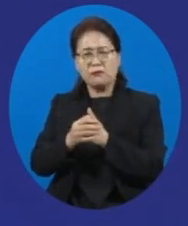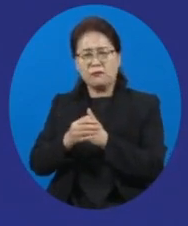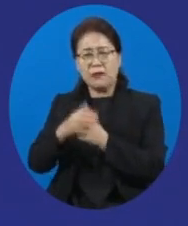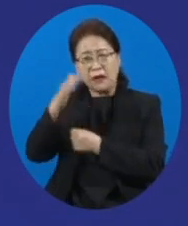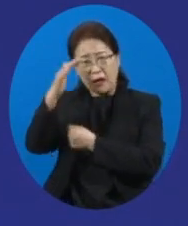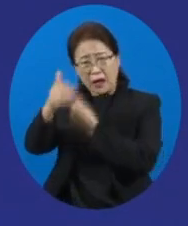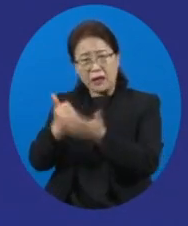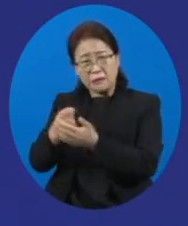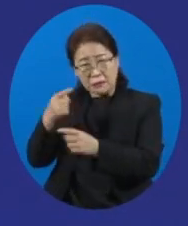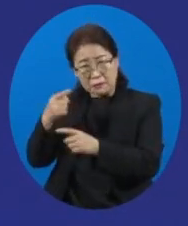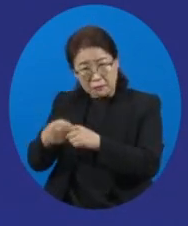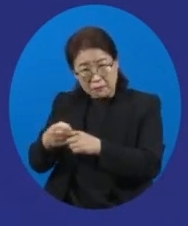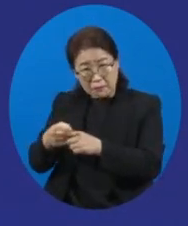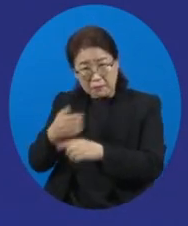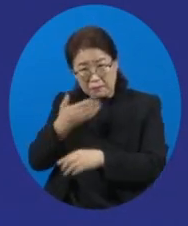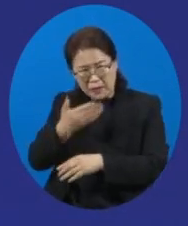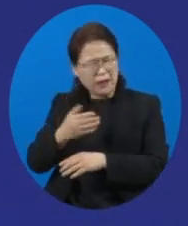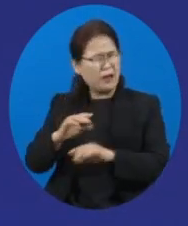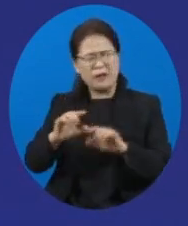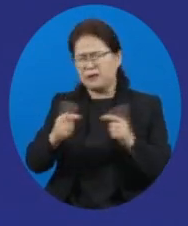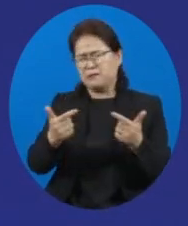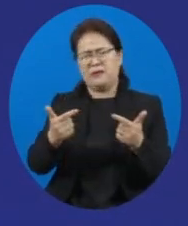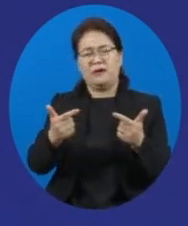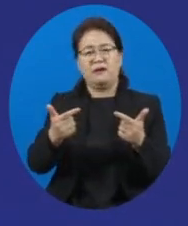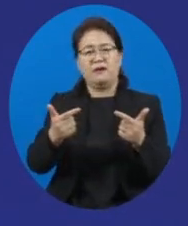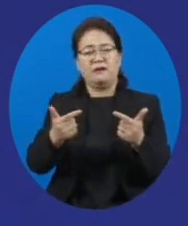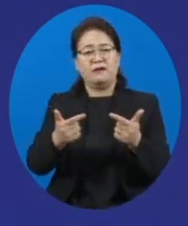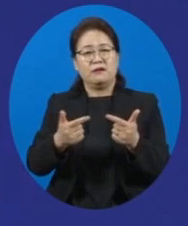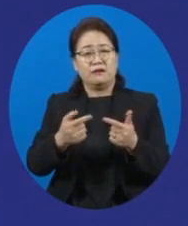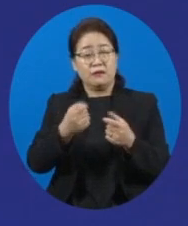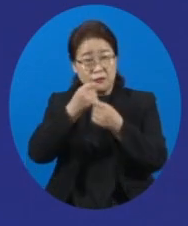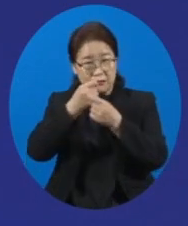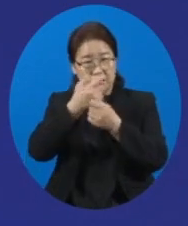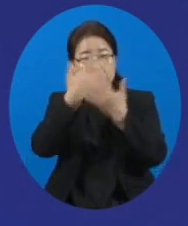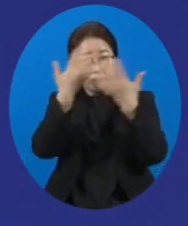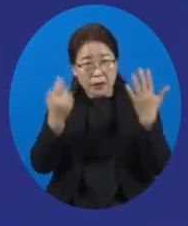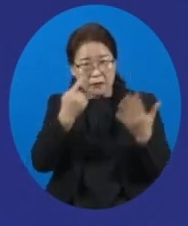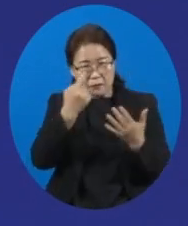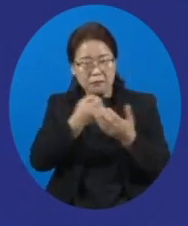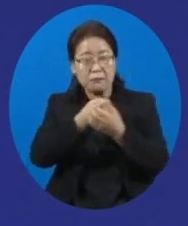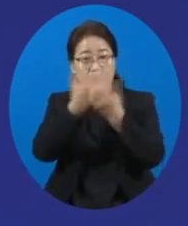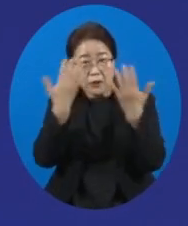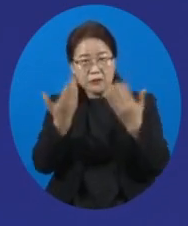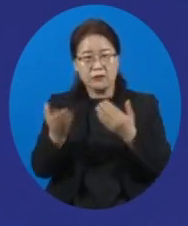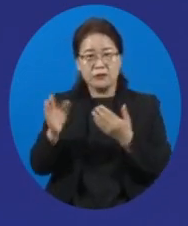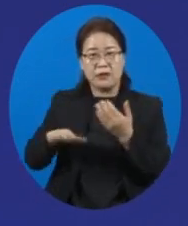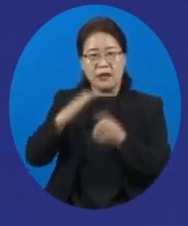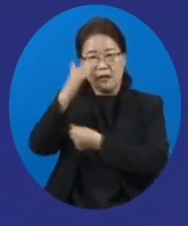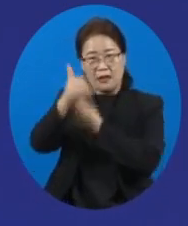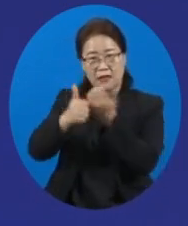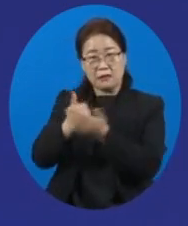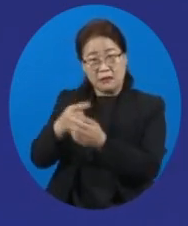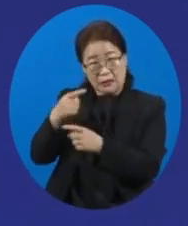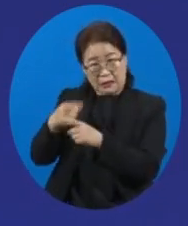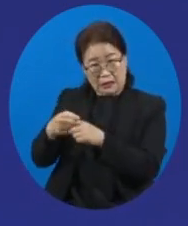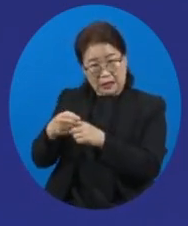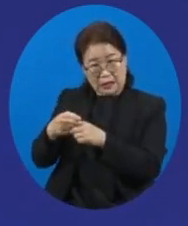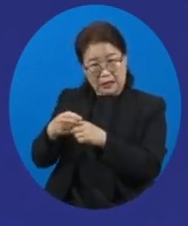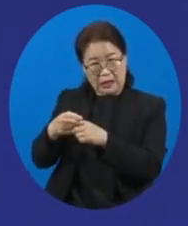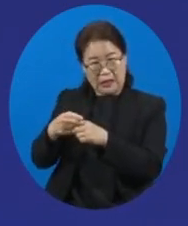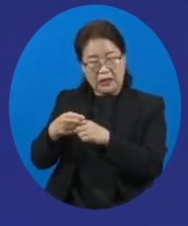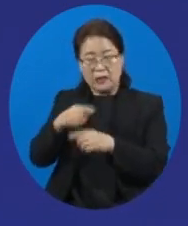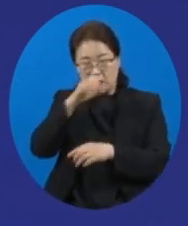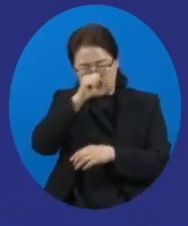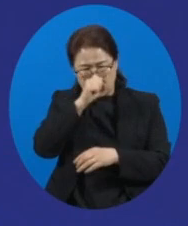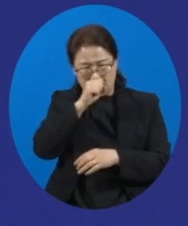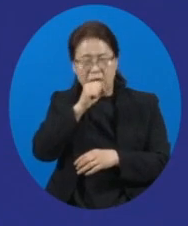되었습니까? 아니죠. 눈이 밝아졌지만 하나님과 같이 돼서 선악을 분별하는